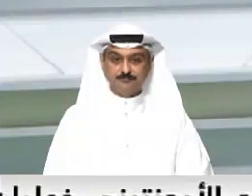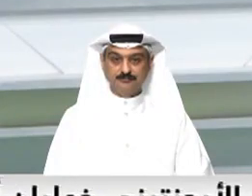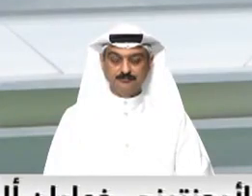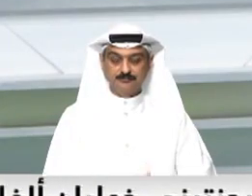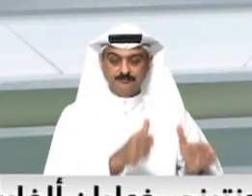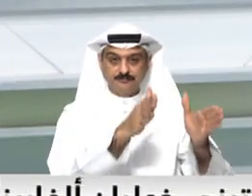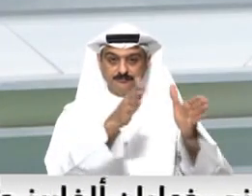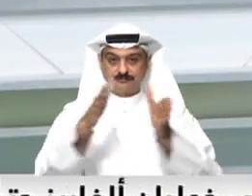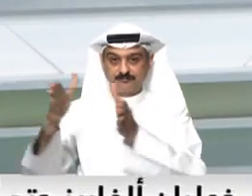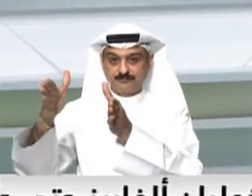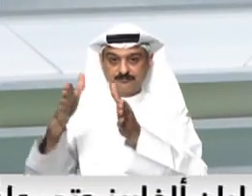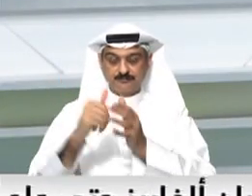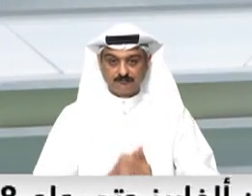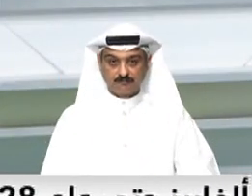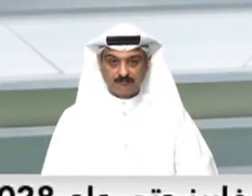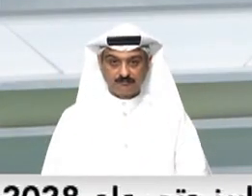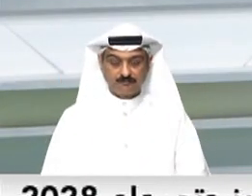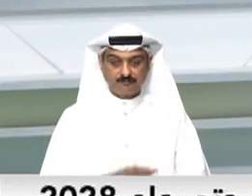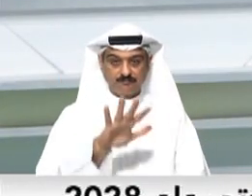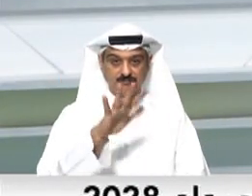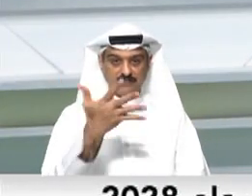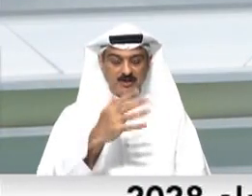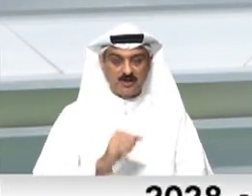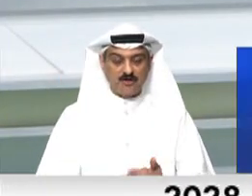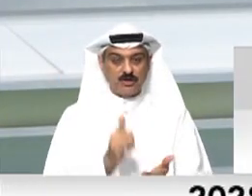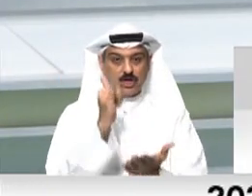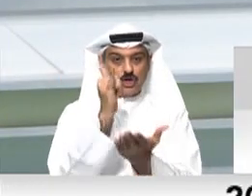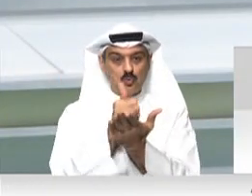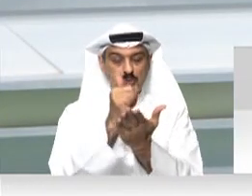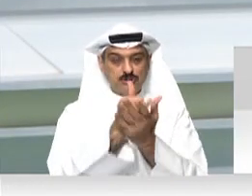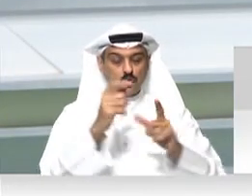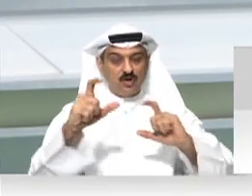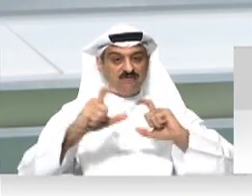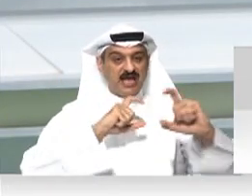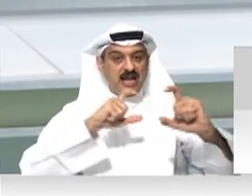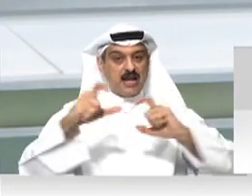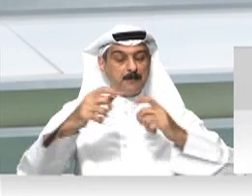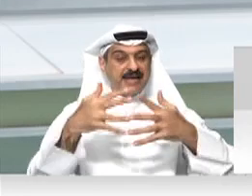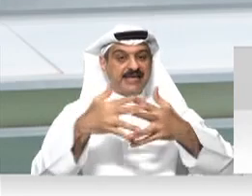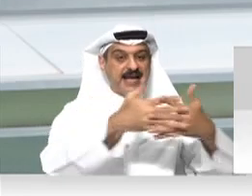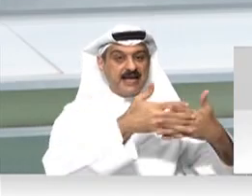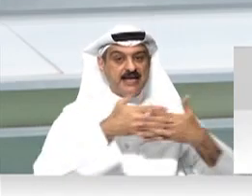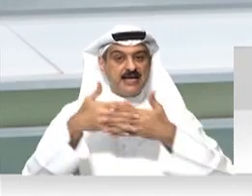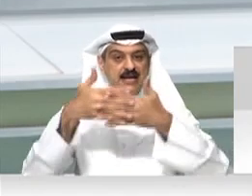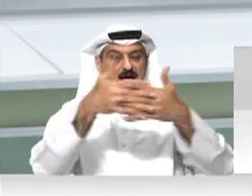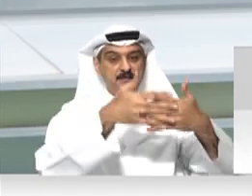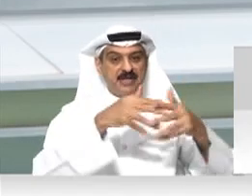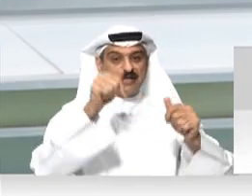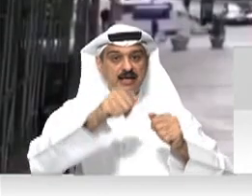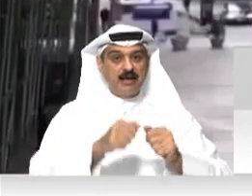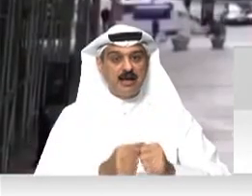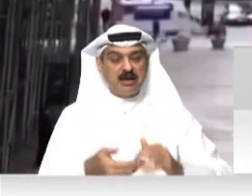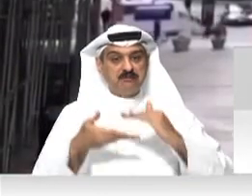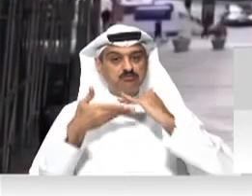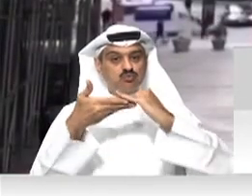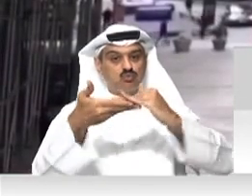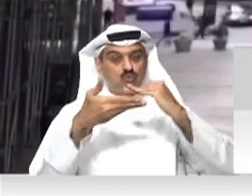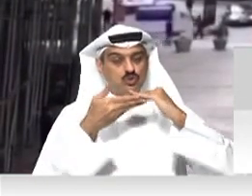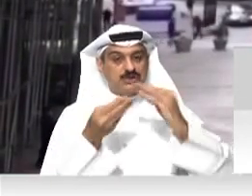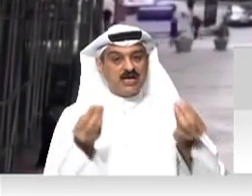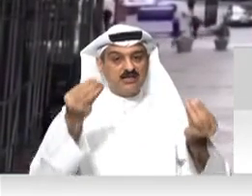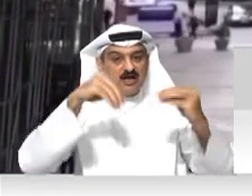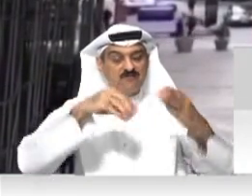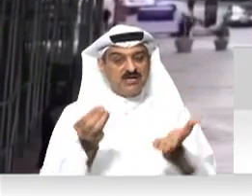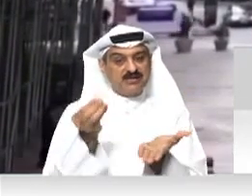من جهه اخرى يتوقع محللو بنك جي في مورجان ان يصل حجم التمويل الاضافي الذي